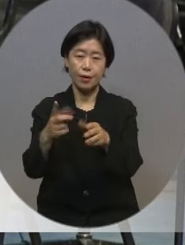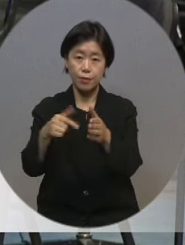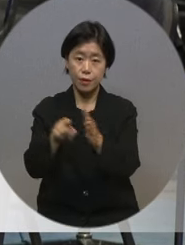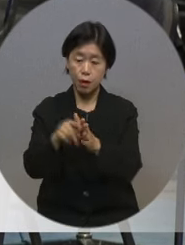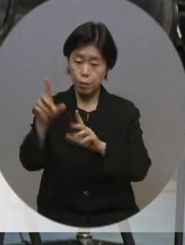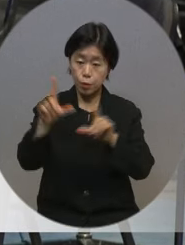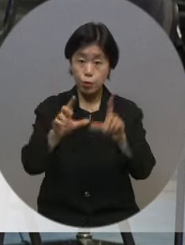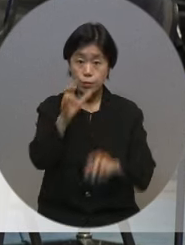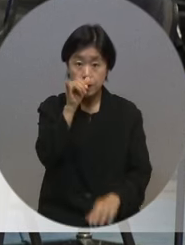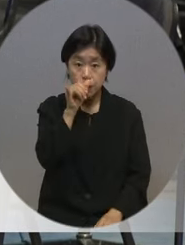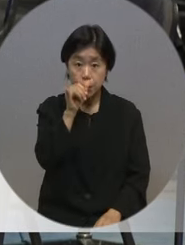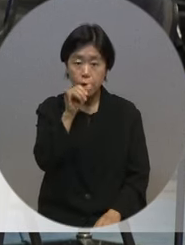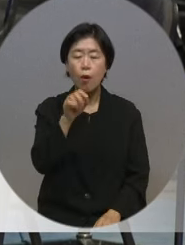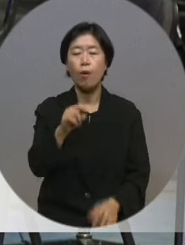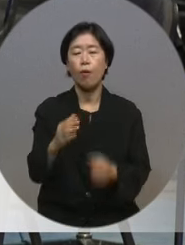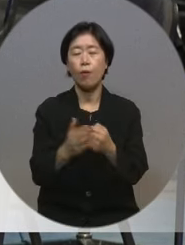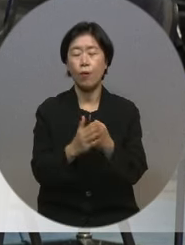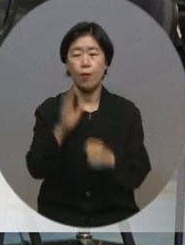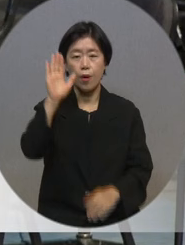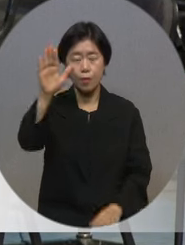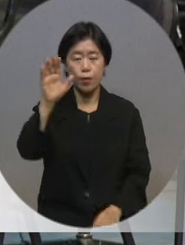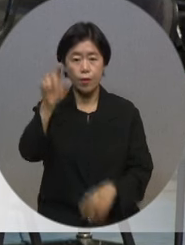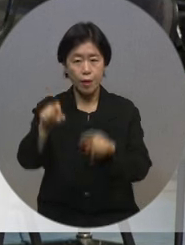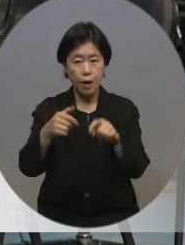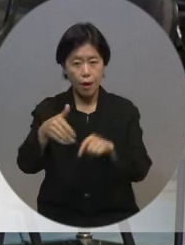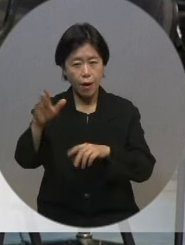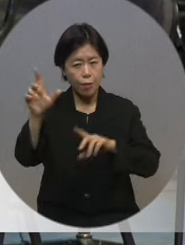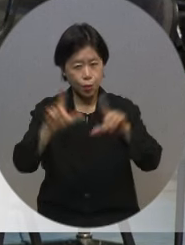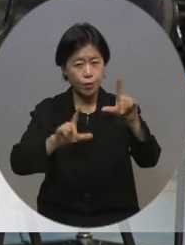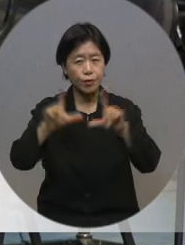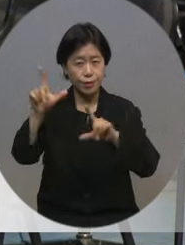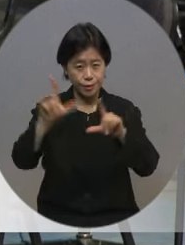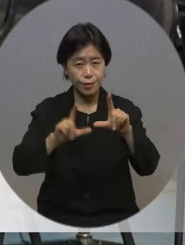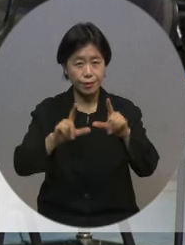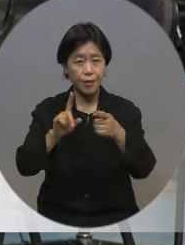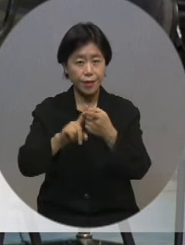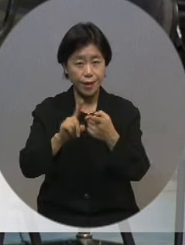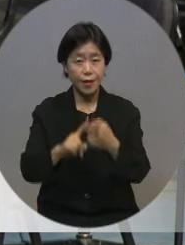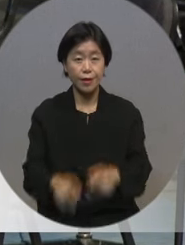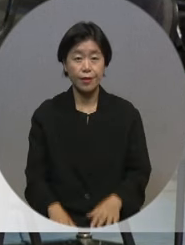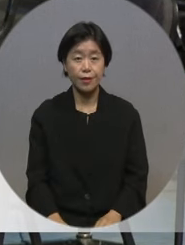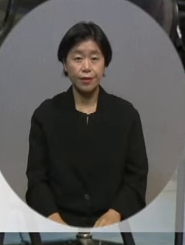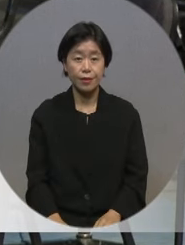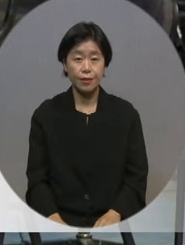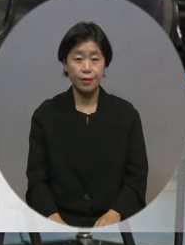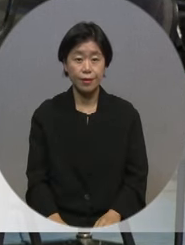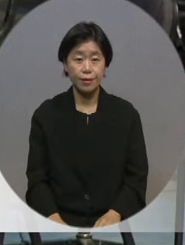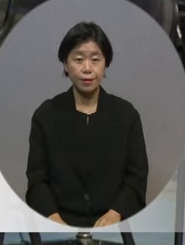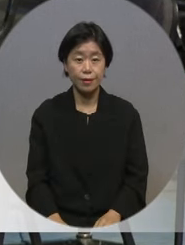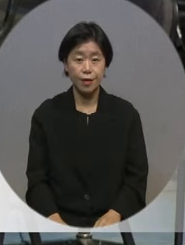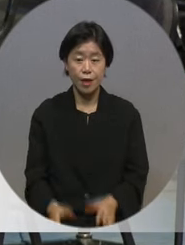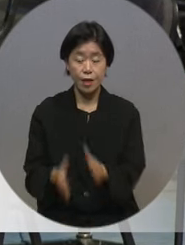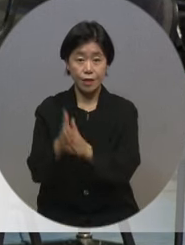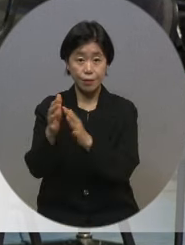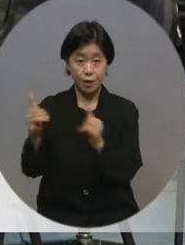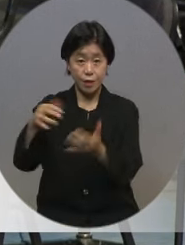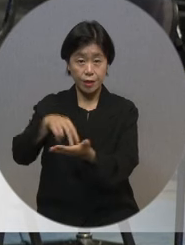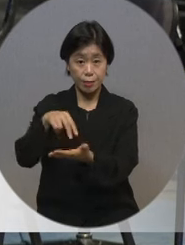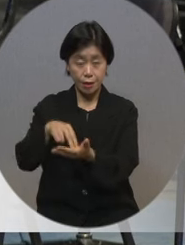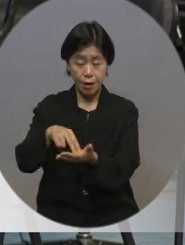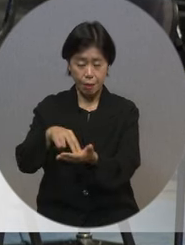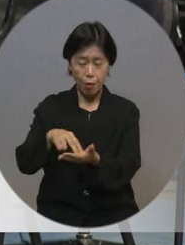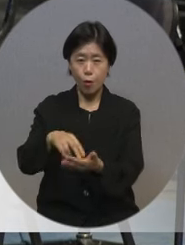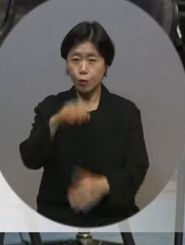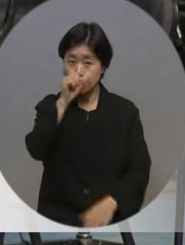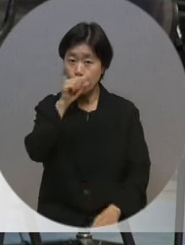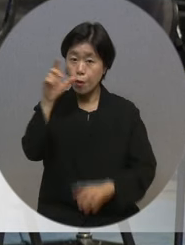모습이 앞으로 의정부 고등학교가 나아갈 모습에 대한 우리 의정부 시민들에게 주는 바른